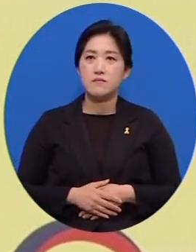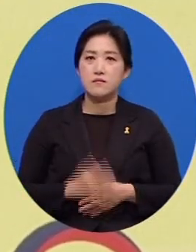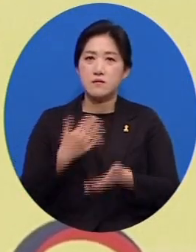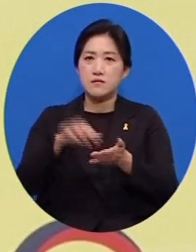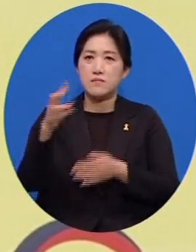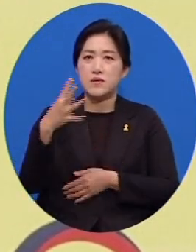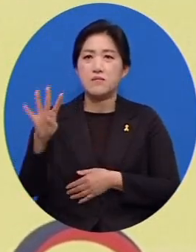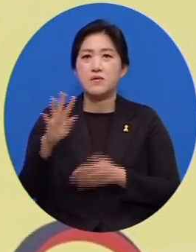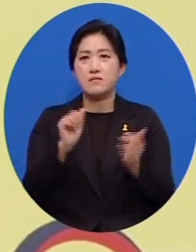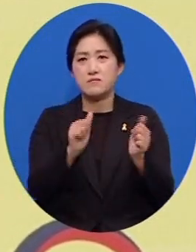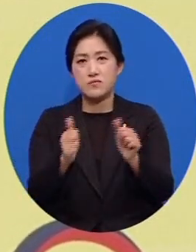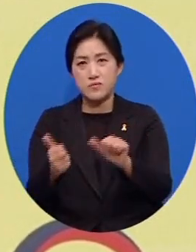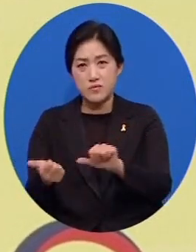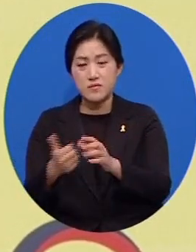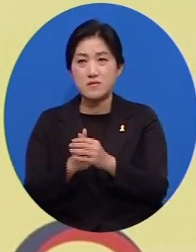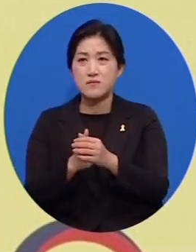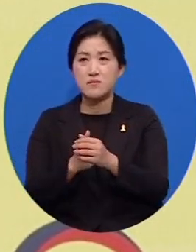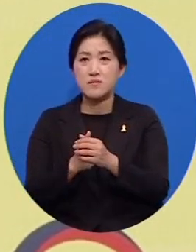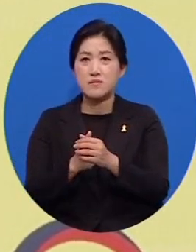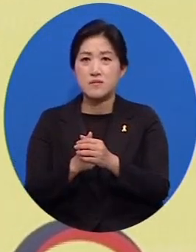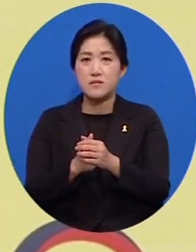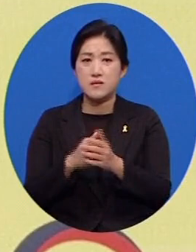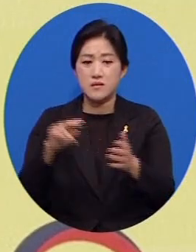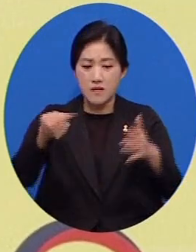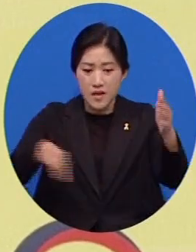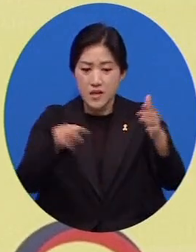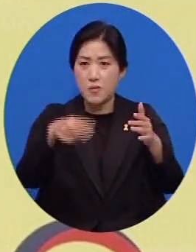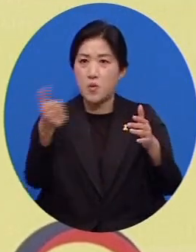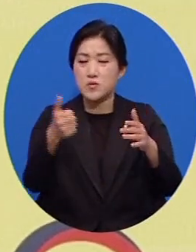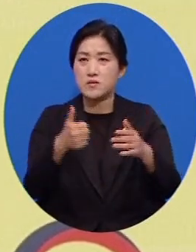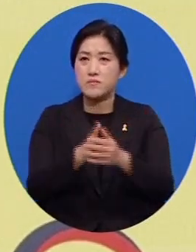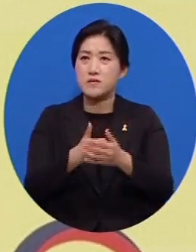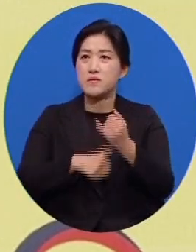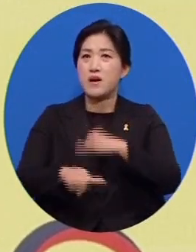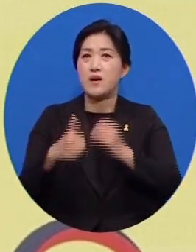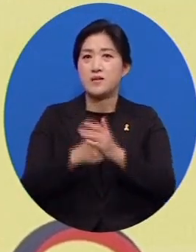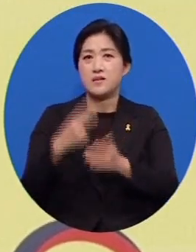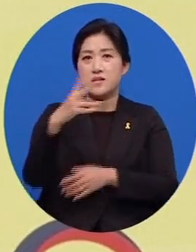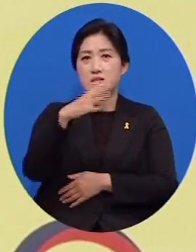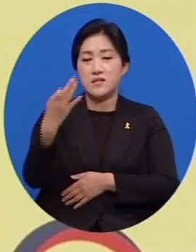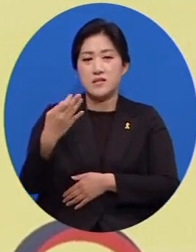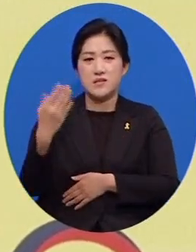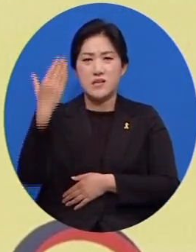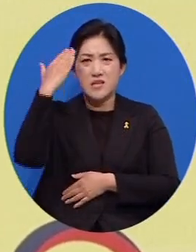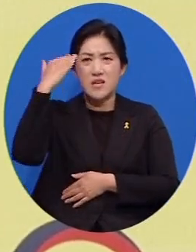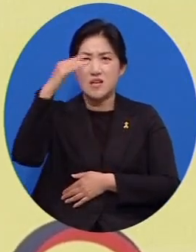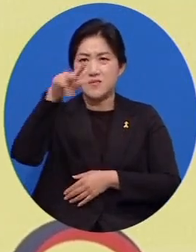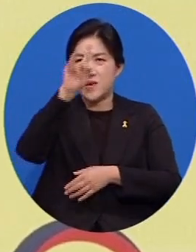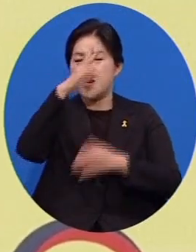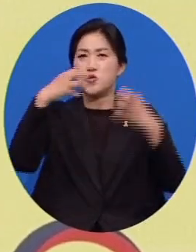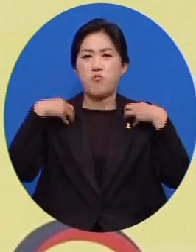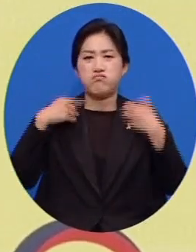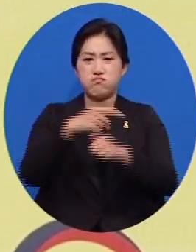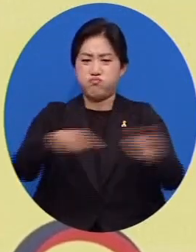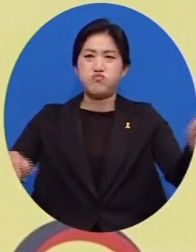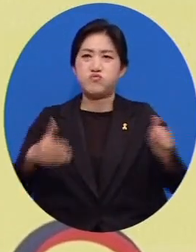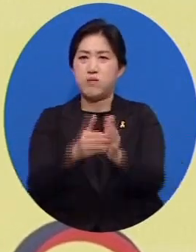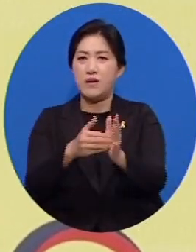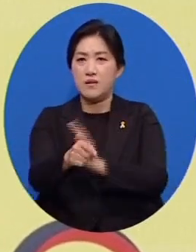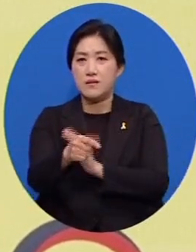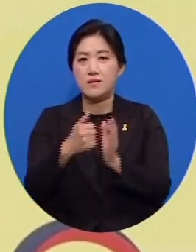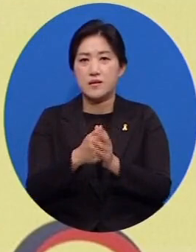304분의 희생자들은, 250명의 우리 아이들은 2014년 대한민국 정부가 죽인 겁니다. 세월호